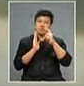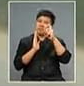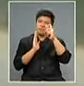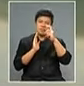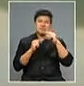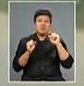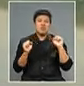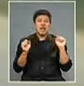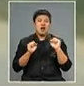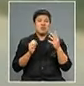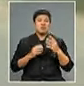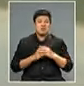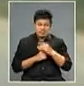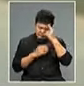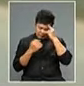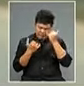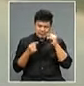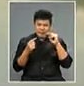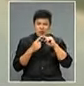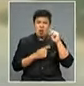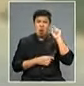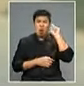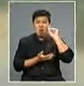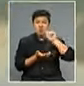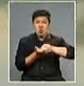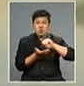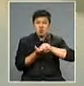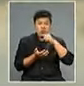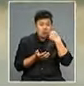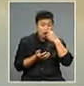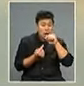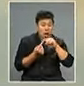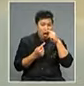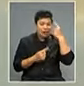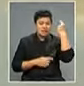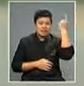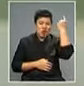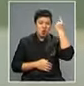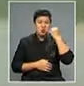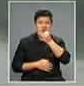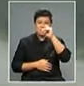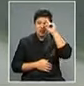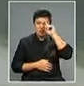ไม่หนาวแล้วครับหวังว่าข้อมูลนี้จะเป็นประโยชน์สำหรับผู้ที่มีแผนเดินทางเสาร์อาทิตย์นี้ด้วยนะครับ